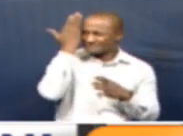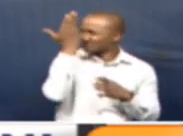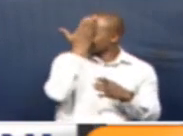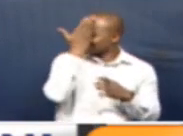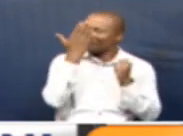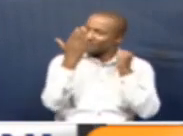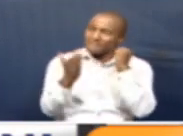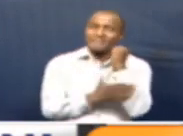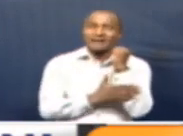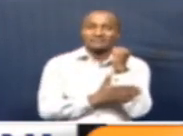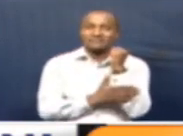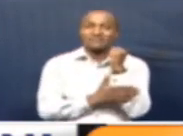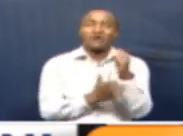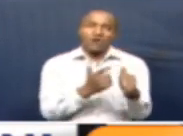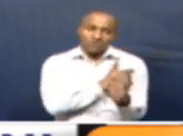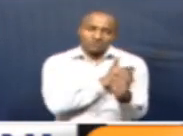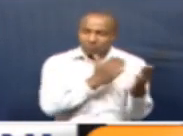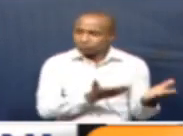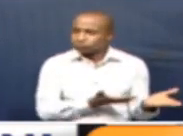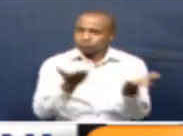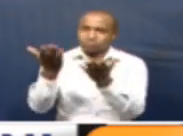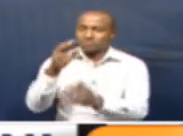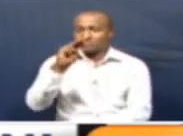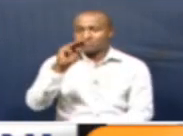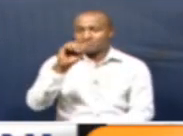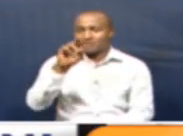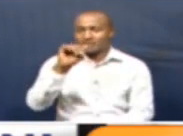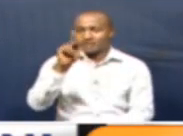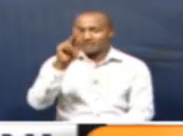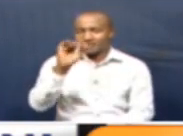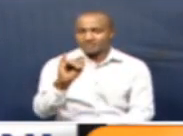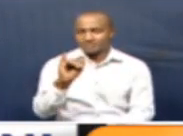hiyo na walikimbizwa hadi hospitali ya Mariakani. Mwari Lumumba, Nipashe Weekendi.